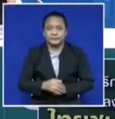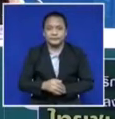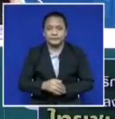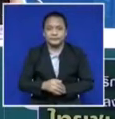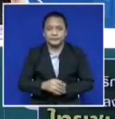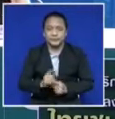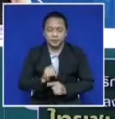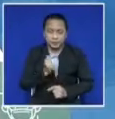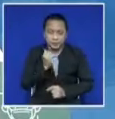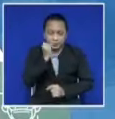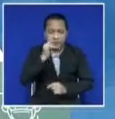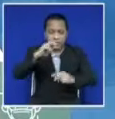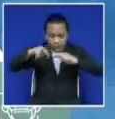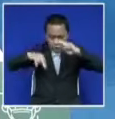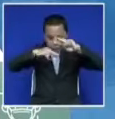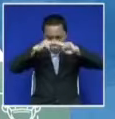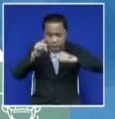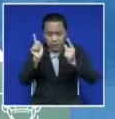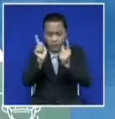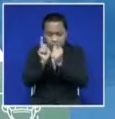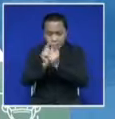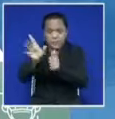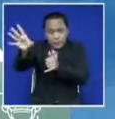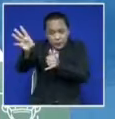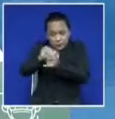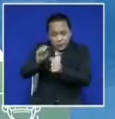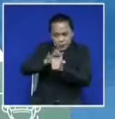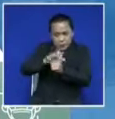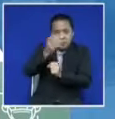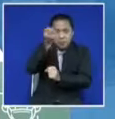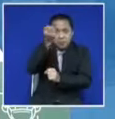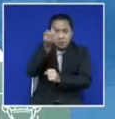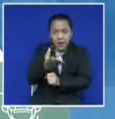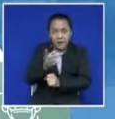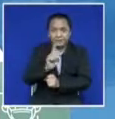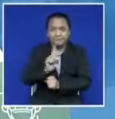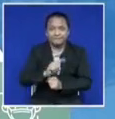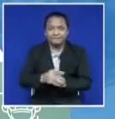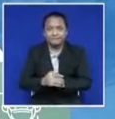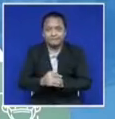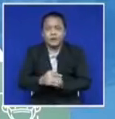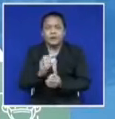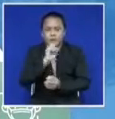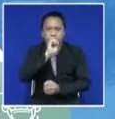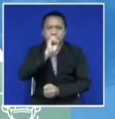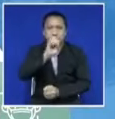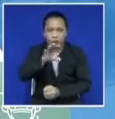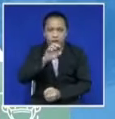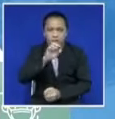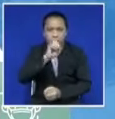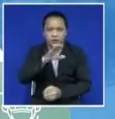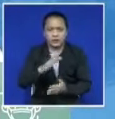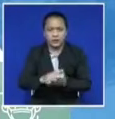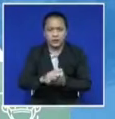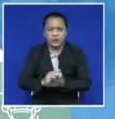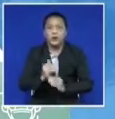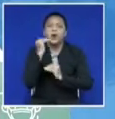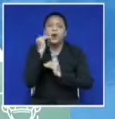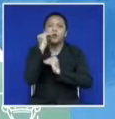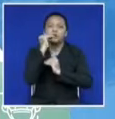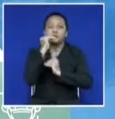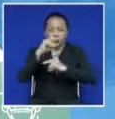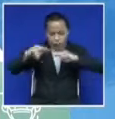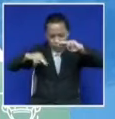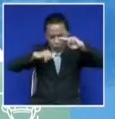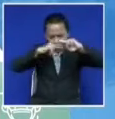ที่ว่าเราไปตรวจเราพบว่ามีผู้ติดเชื้อจำนวนมากนะครับก็จะเรียนว่าเราก็ได้ควบคุมสถาน